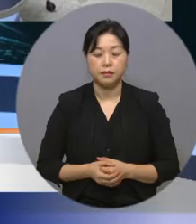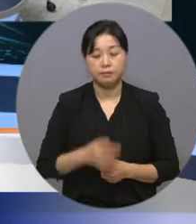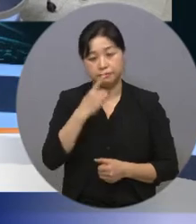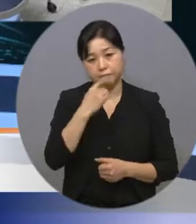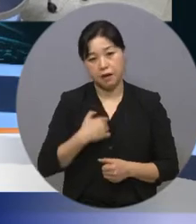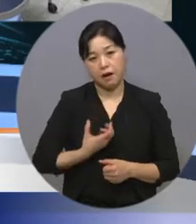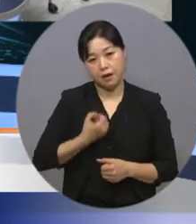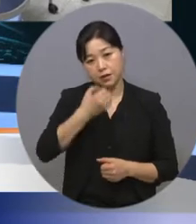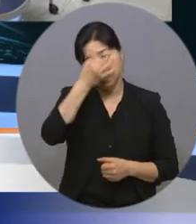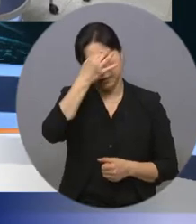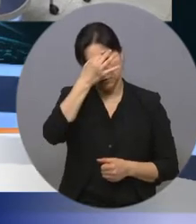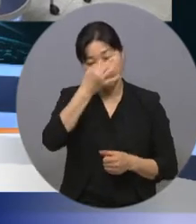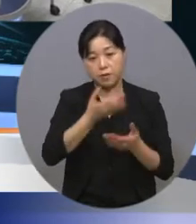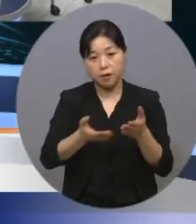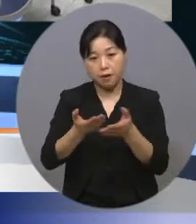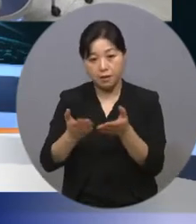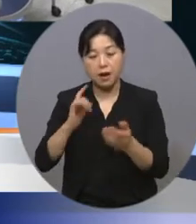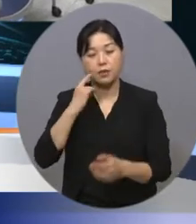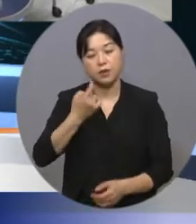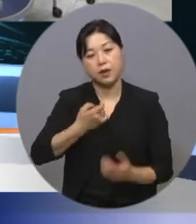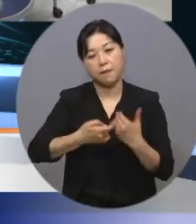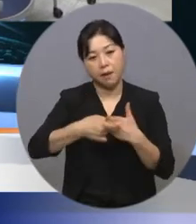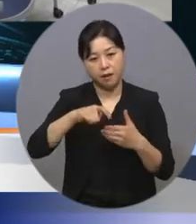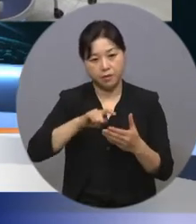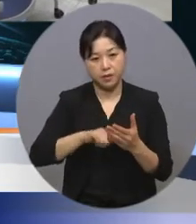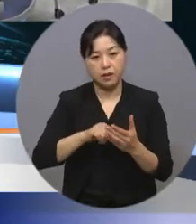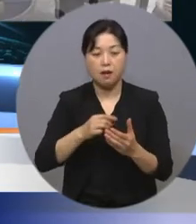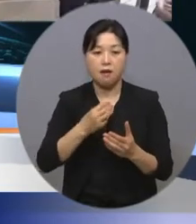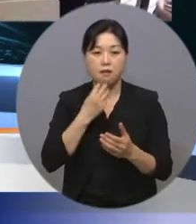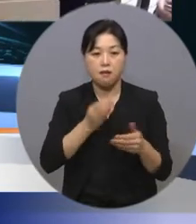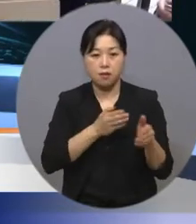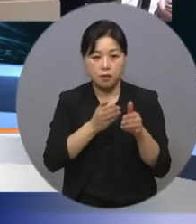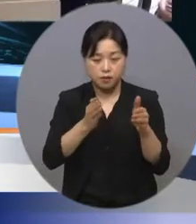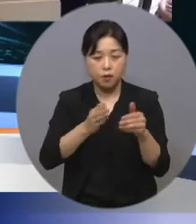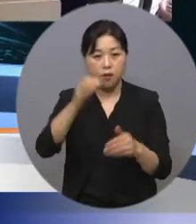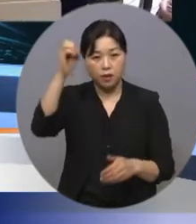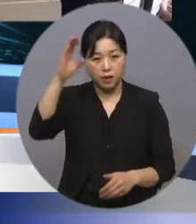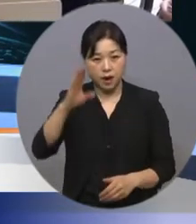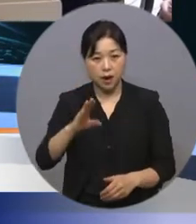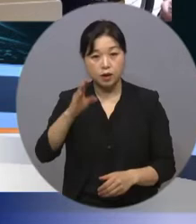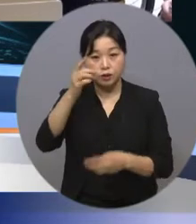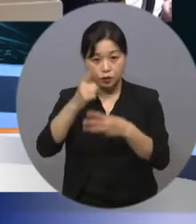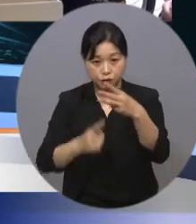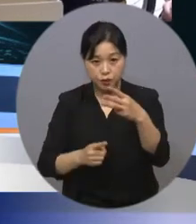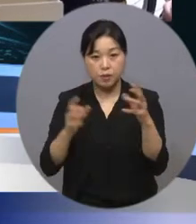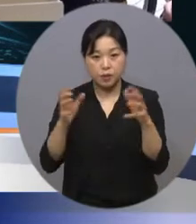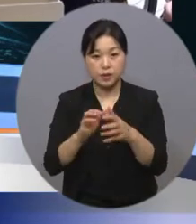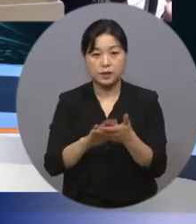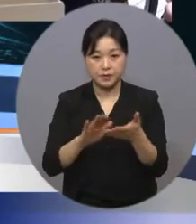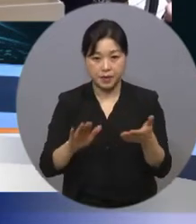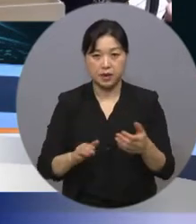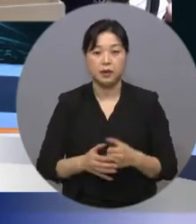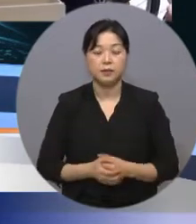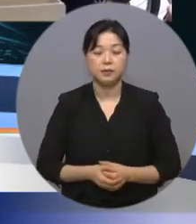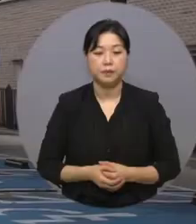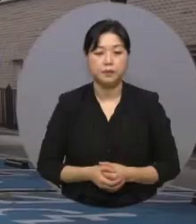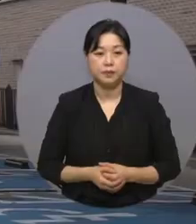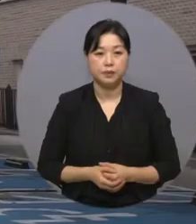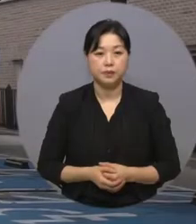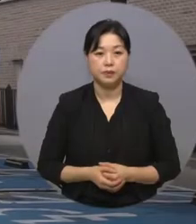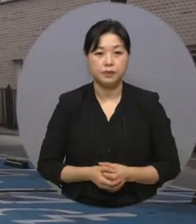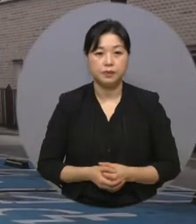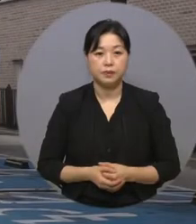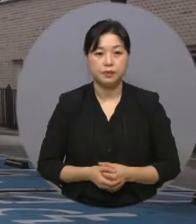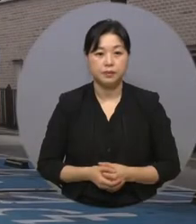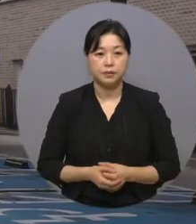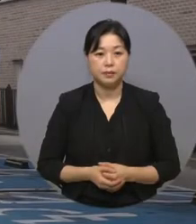자신들이 가진 재능을 나누는 아름다운 마음들이 경기도 양주시에 모였습니다. 보도에 정우선 기자입니다.